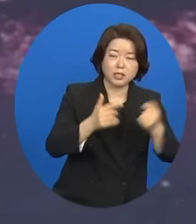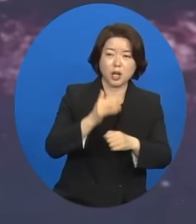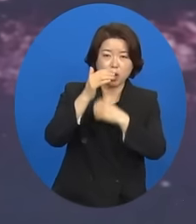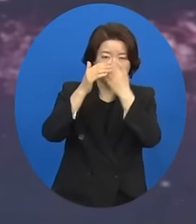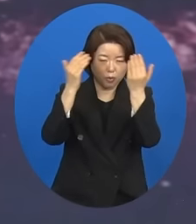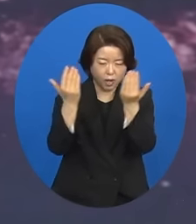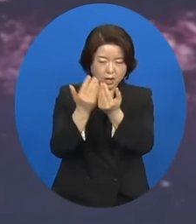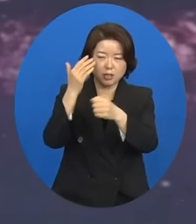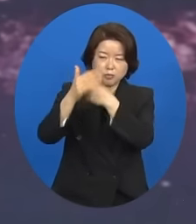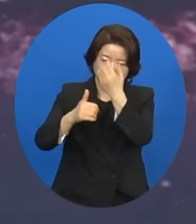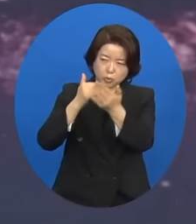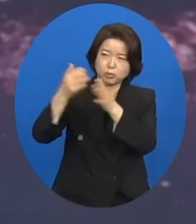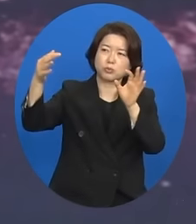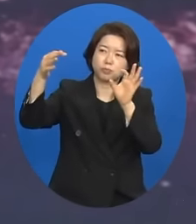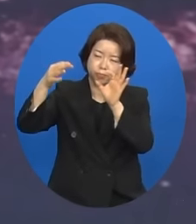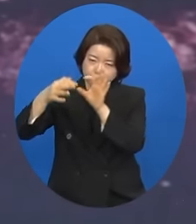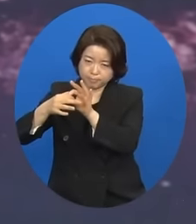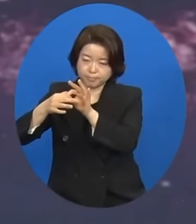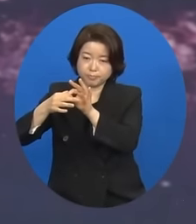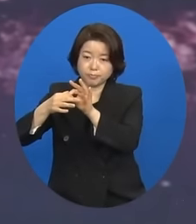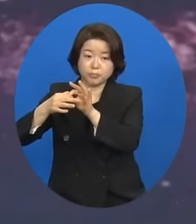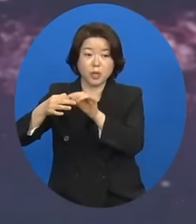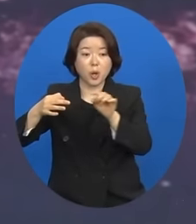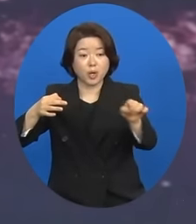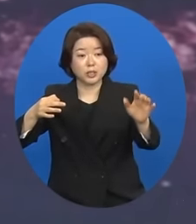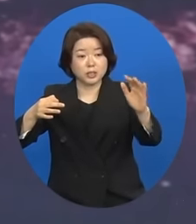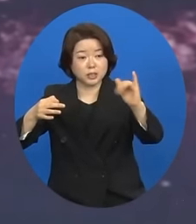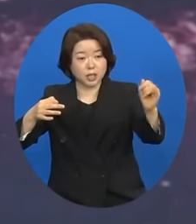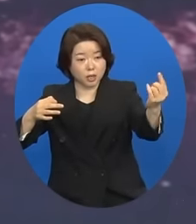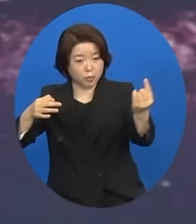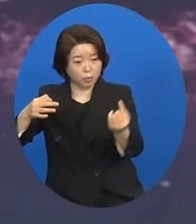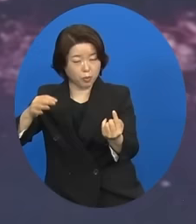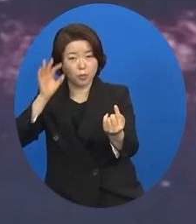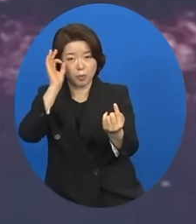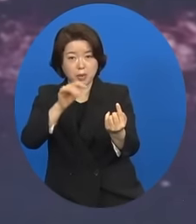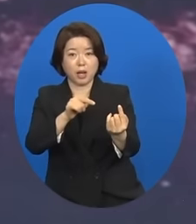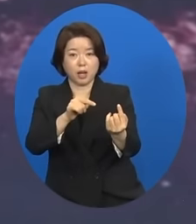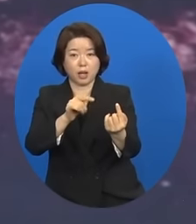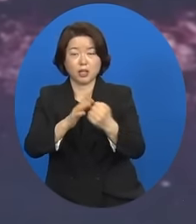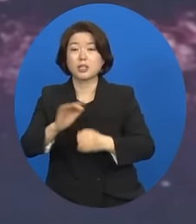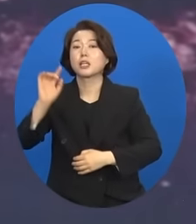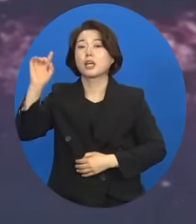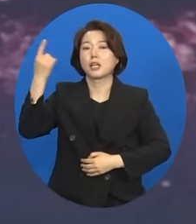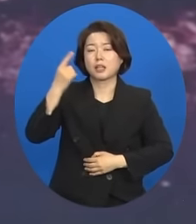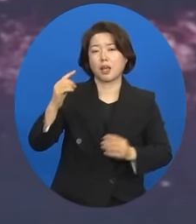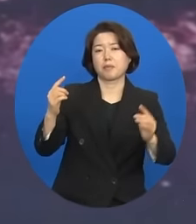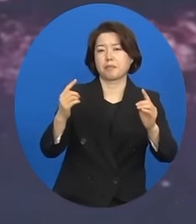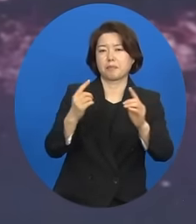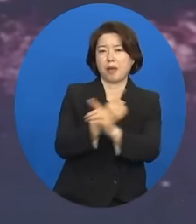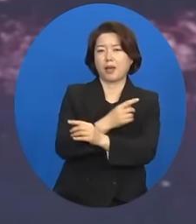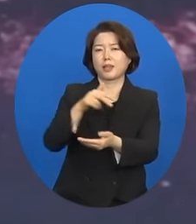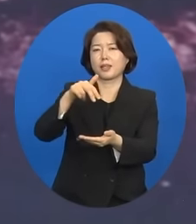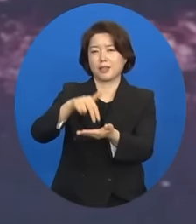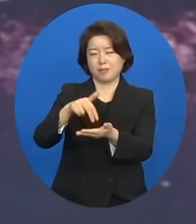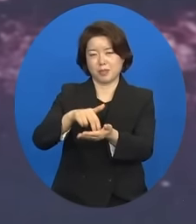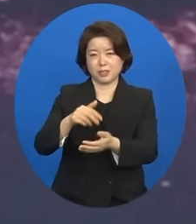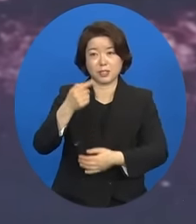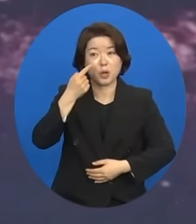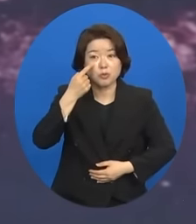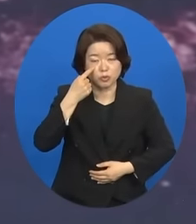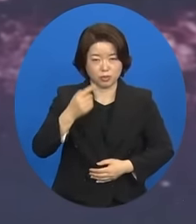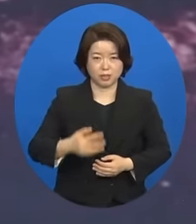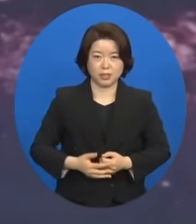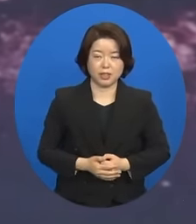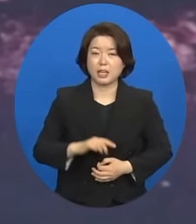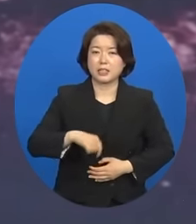하나님과의 관계 속에서 그 사람도 나에게 다가오는 것을 보게 됩니다 이것이 다윗이 변화된 관점이 이미